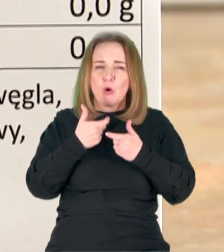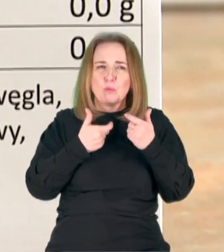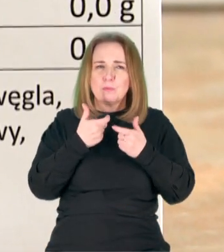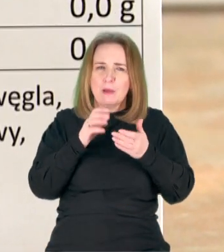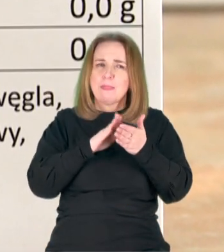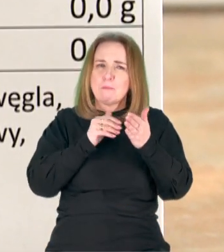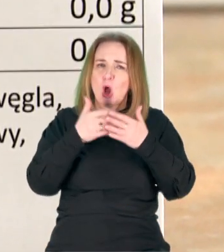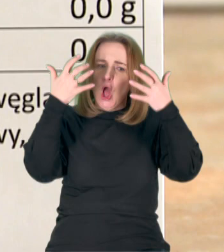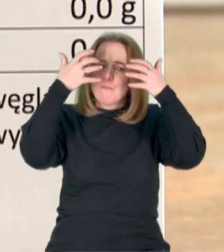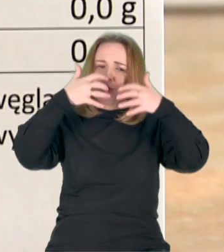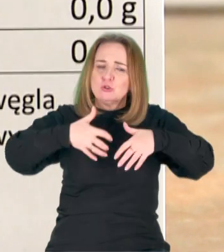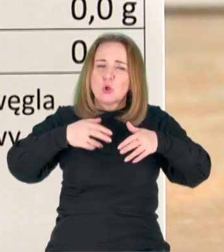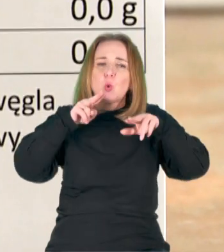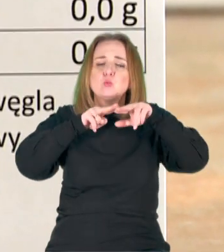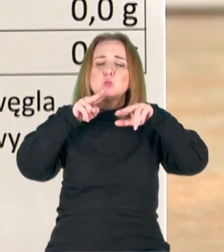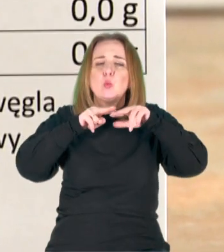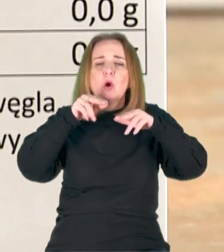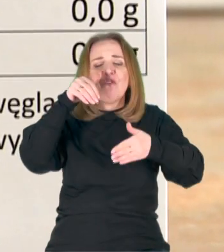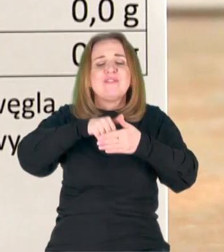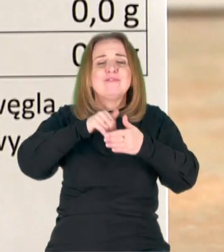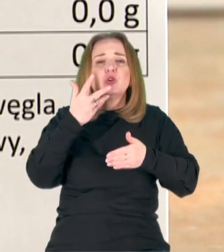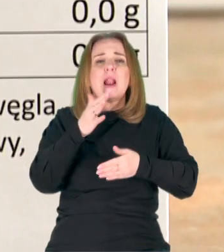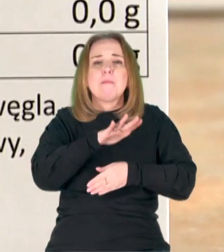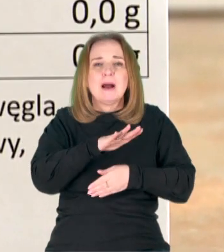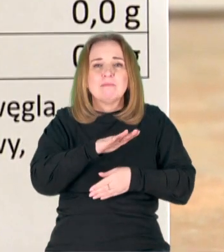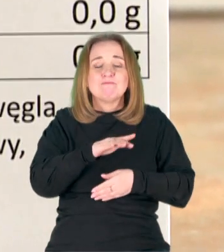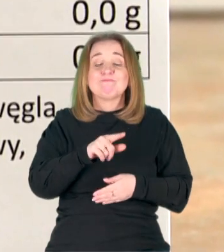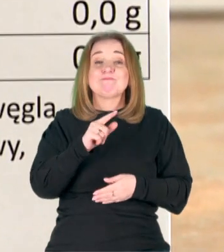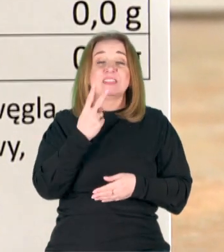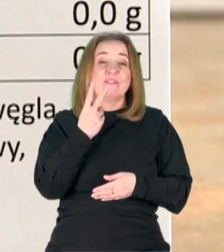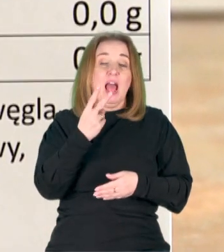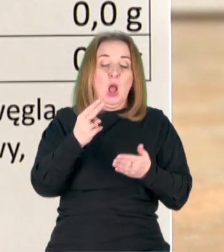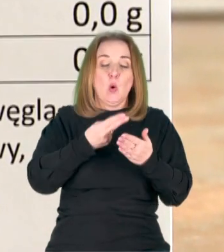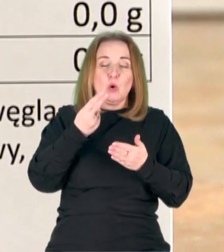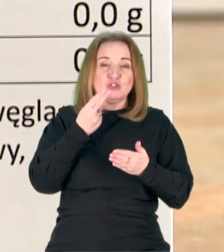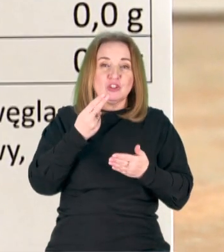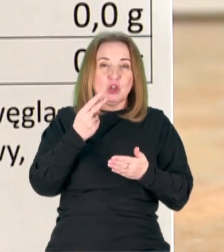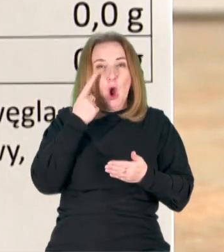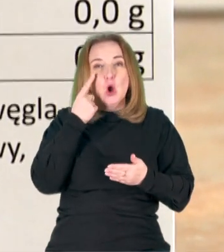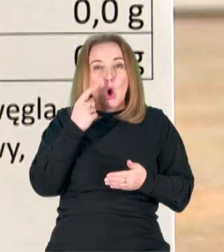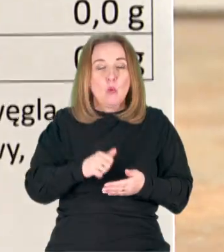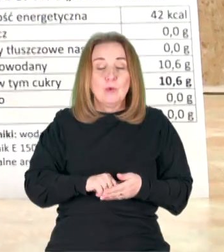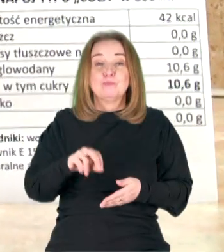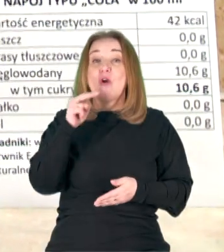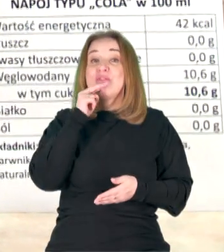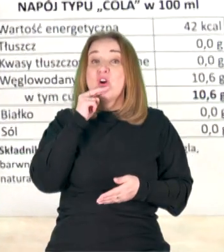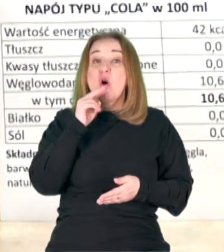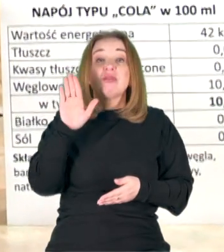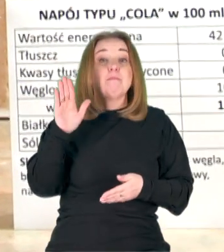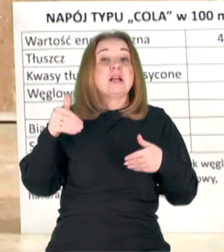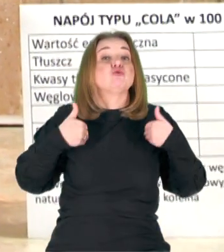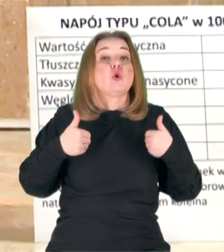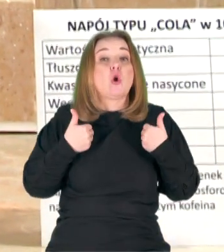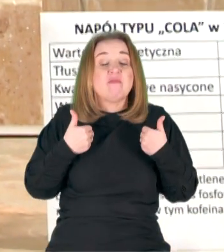Gdybyśmy sobie przeliczyli ilość cukru w napoju typu cola, to ma on około 2 łyżeczek cukru. W